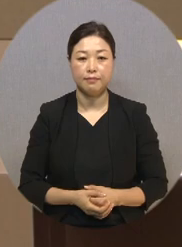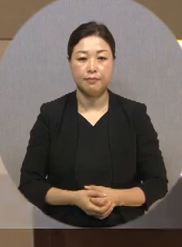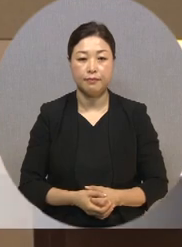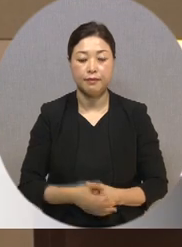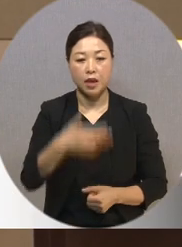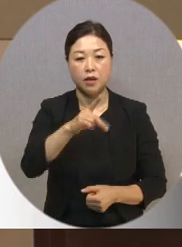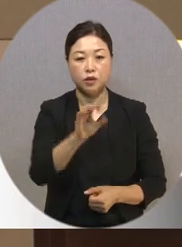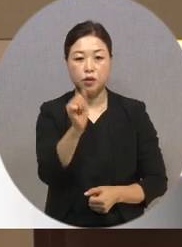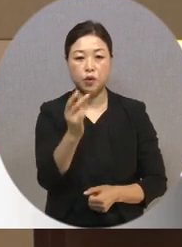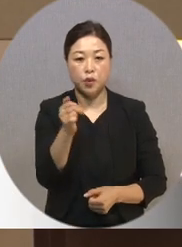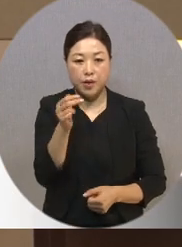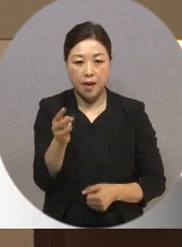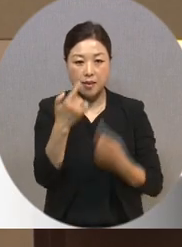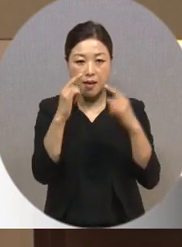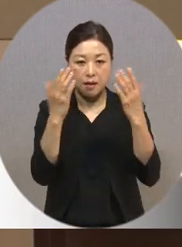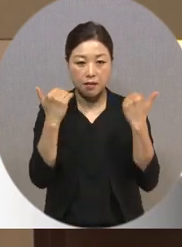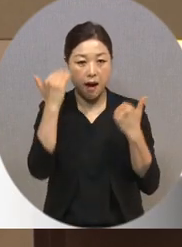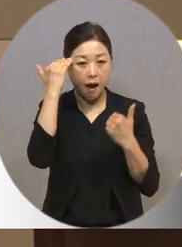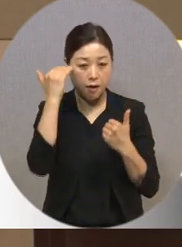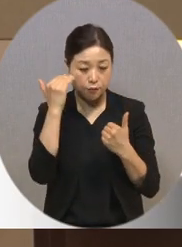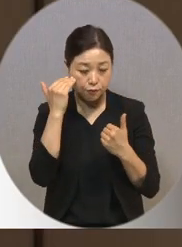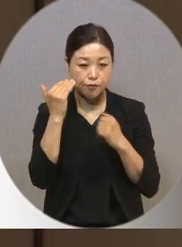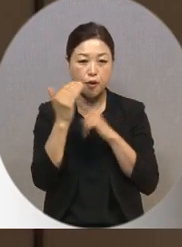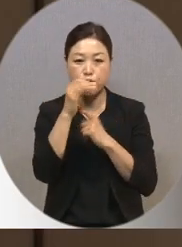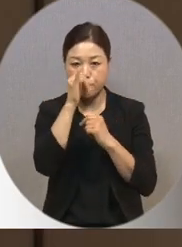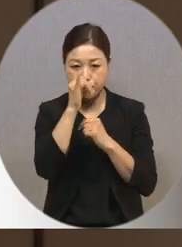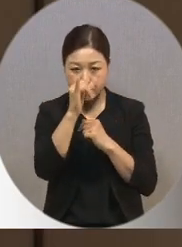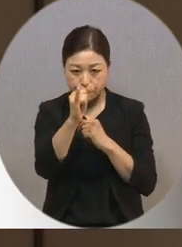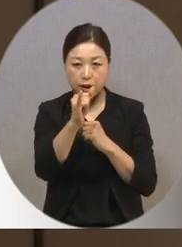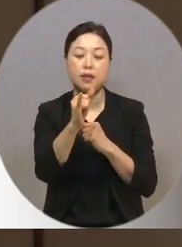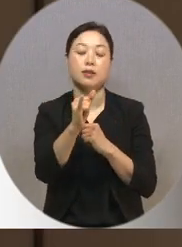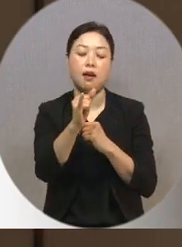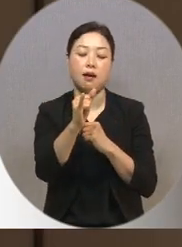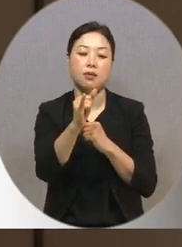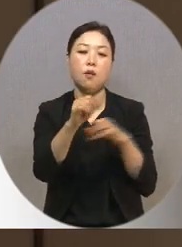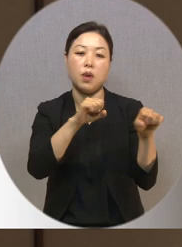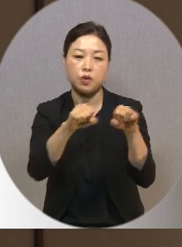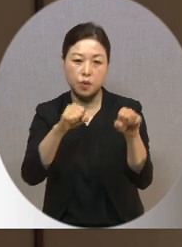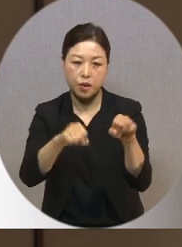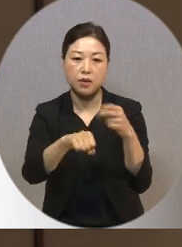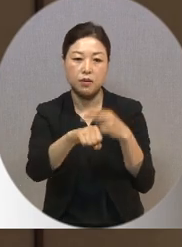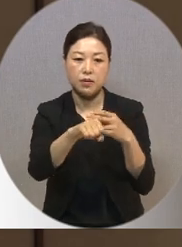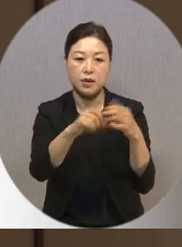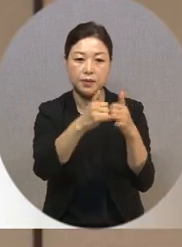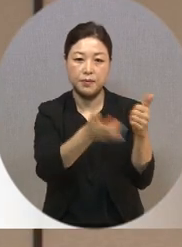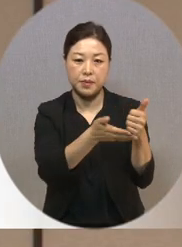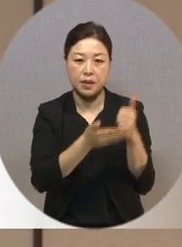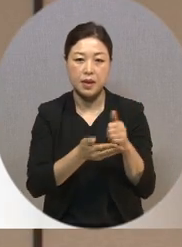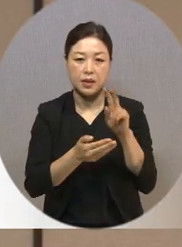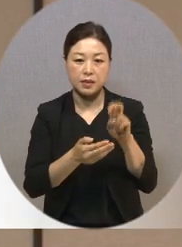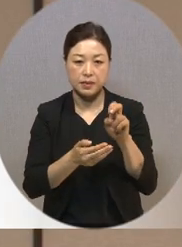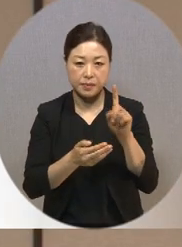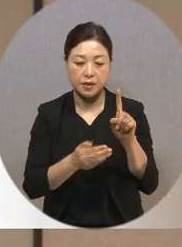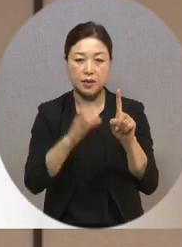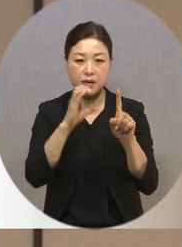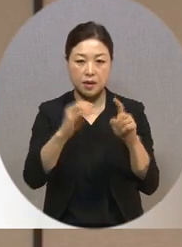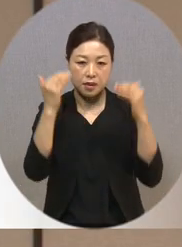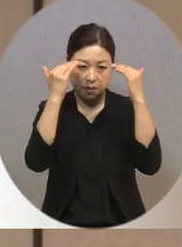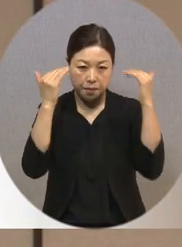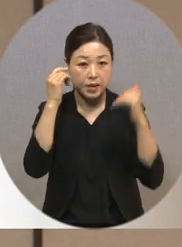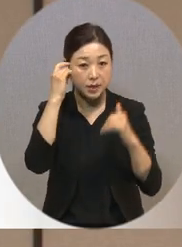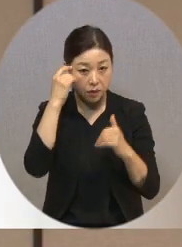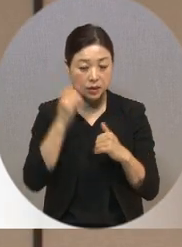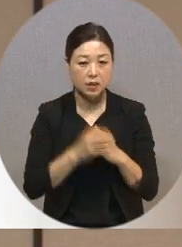대학은 대한민국을 빛낸 우수한 인물들을 강사로 초빙해 21세기 선비정신, 고전에서 배우는 삶의 지혜